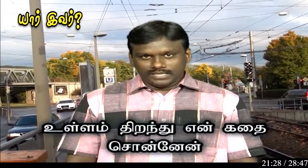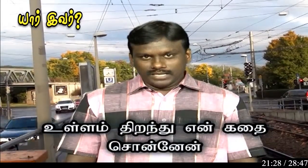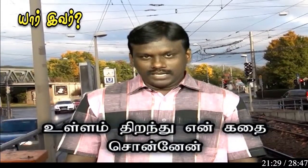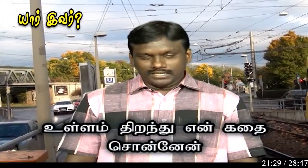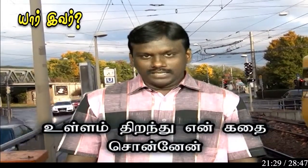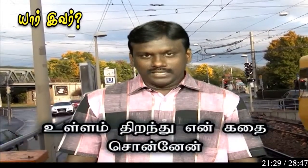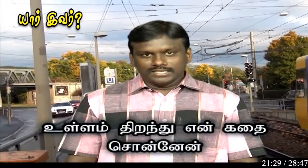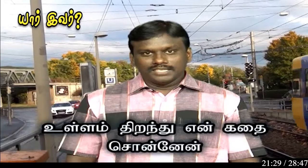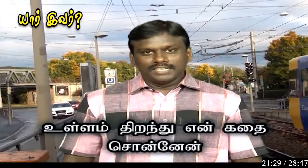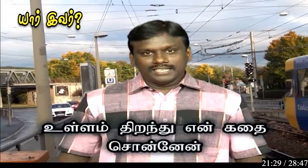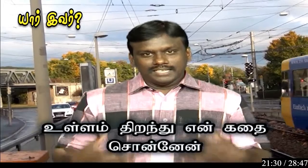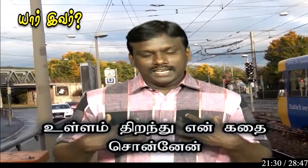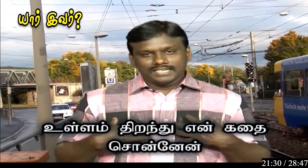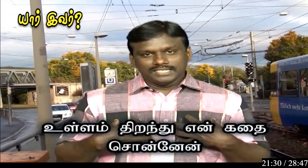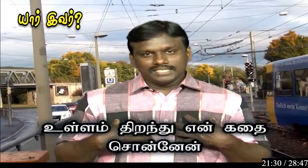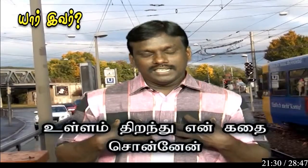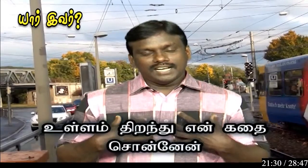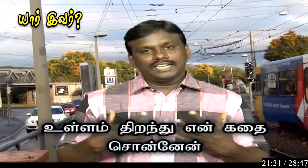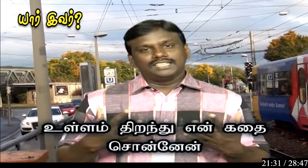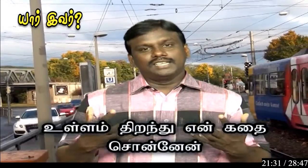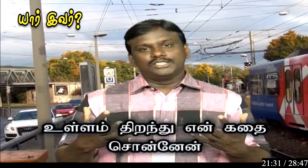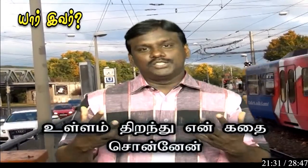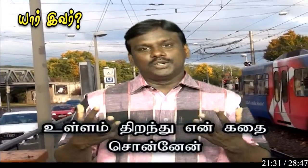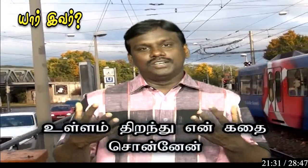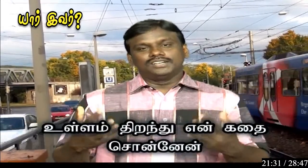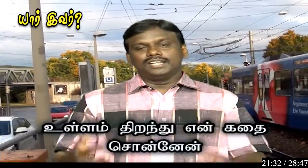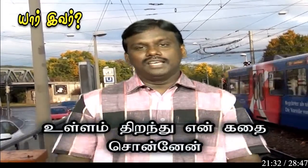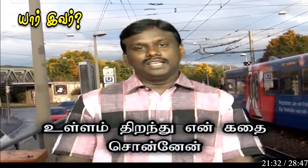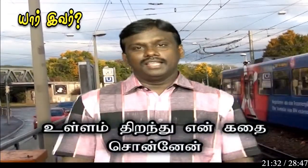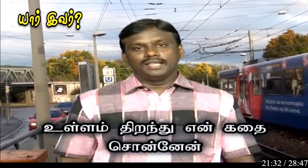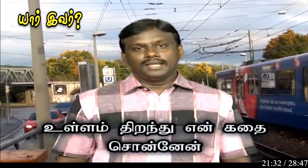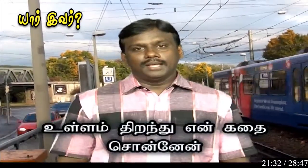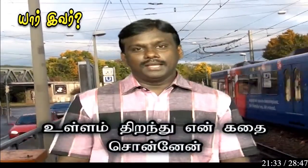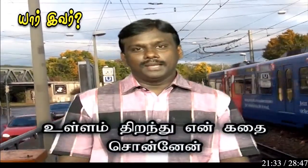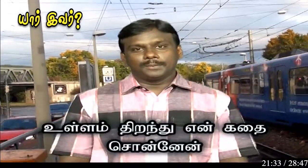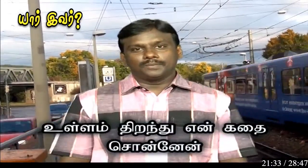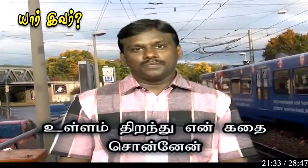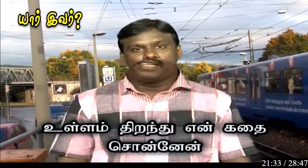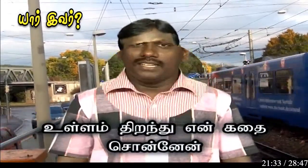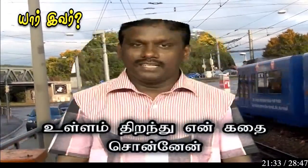உள்ளம் திறந்து என் கதை சொன்னேன்.